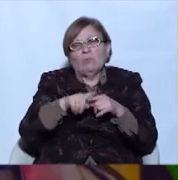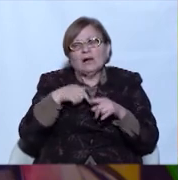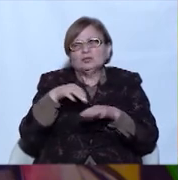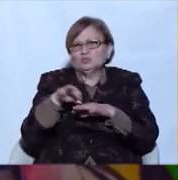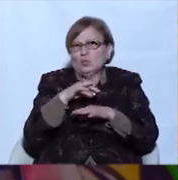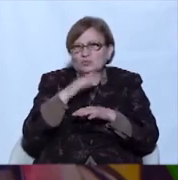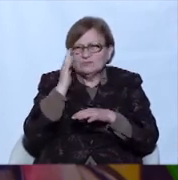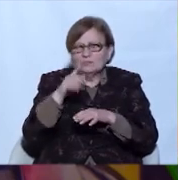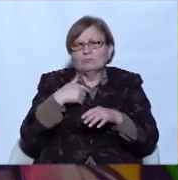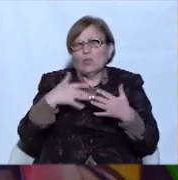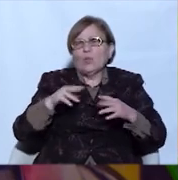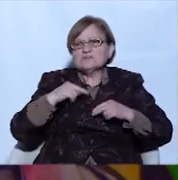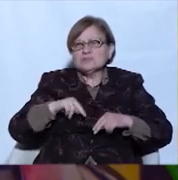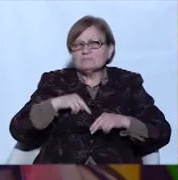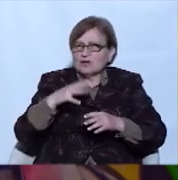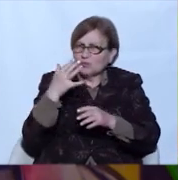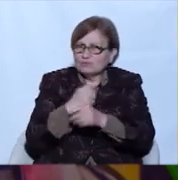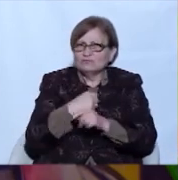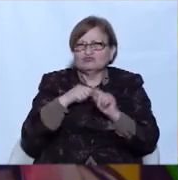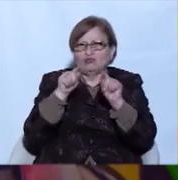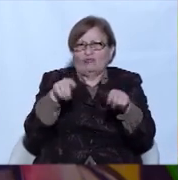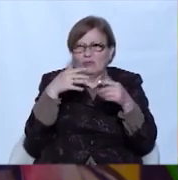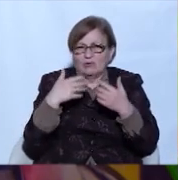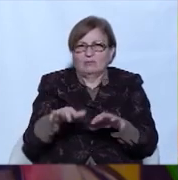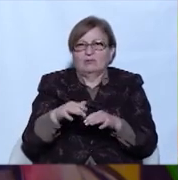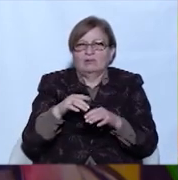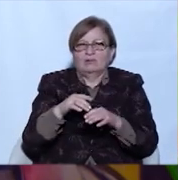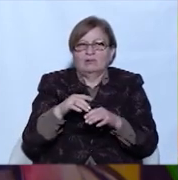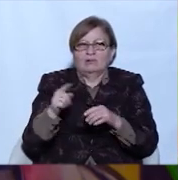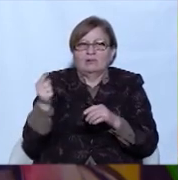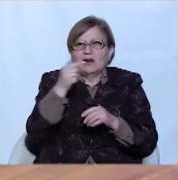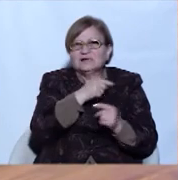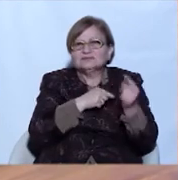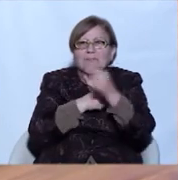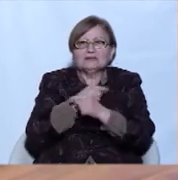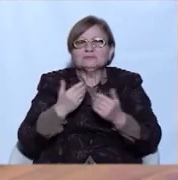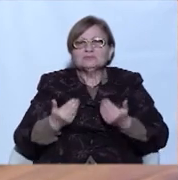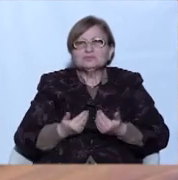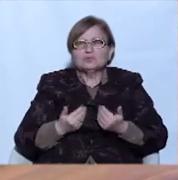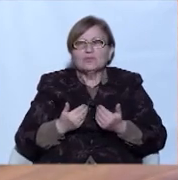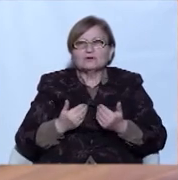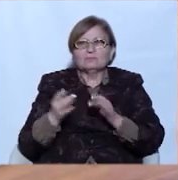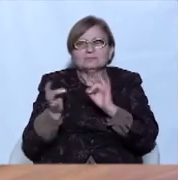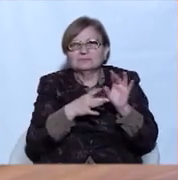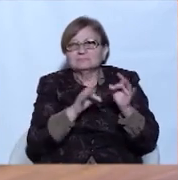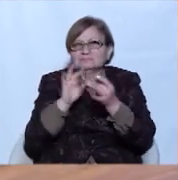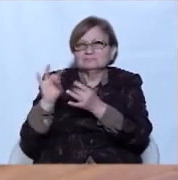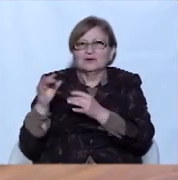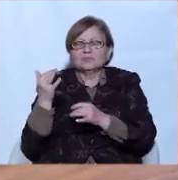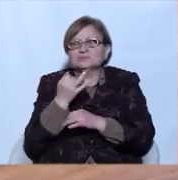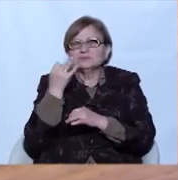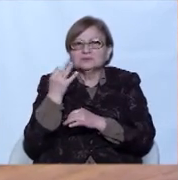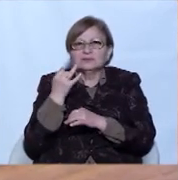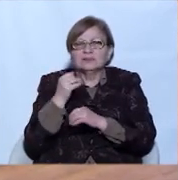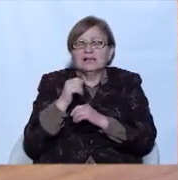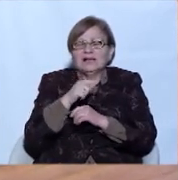მოყანას ვაპირებ აი სამსახური ვიშოვე და თავიწყე და ერთმანეთის ცხოვრებას ავსებენ.